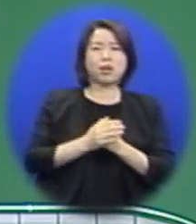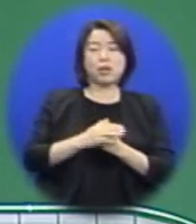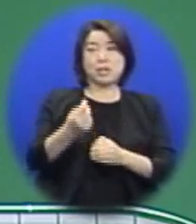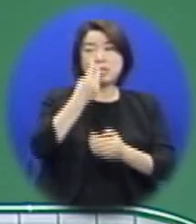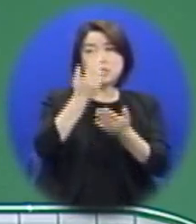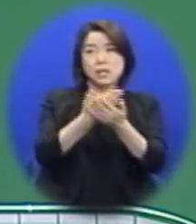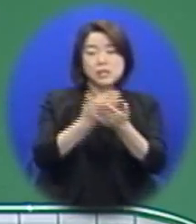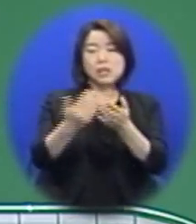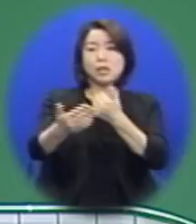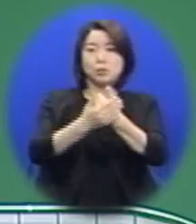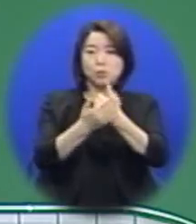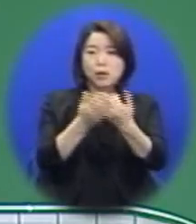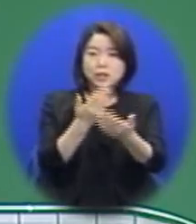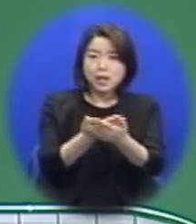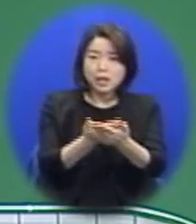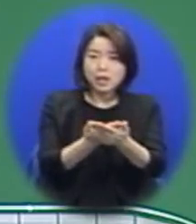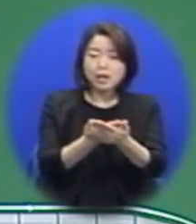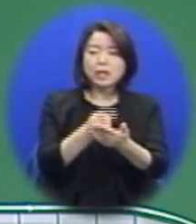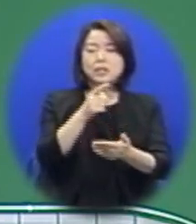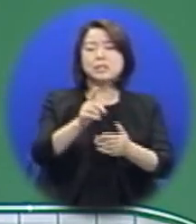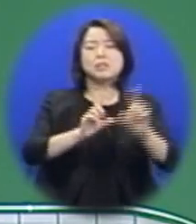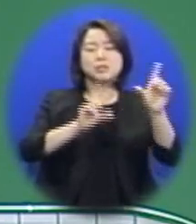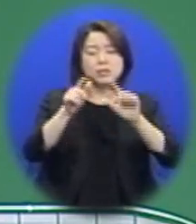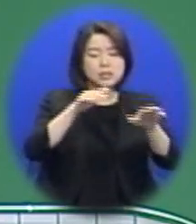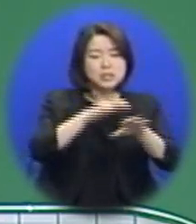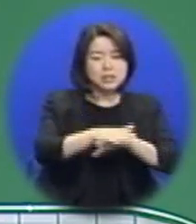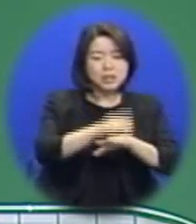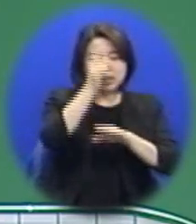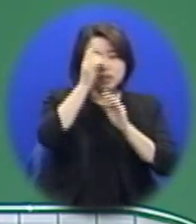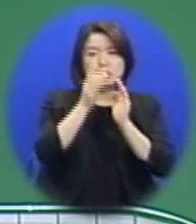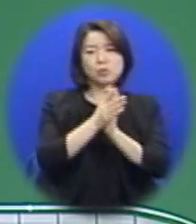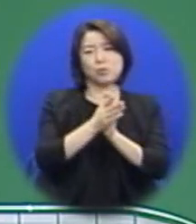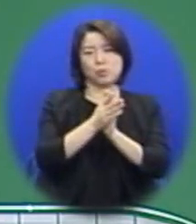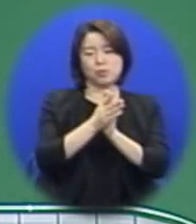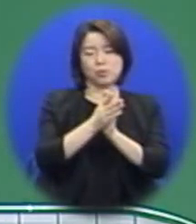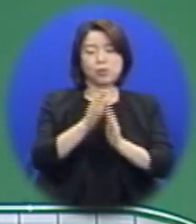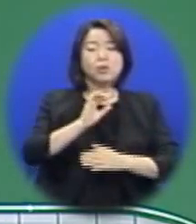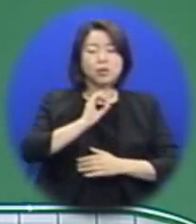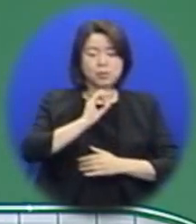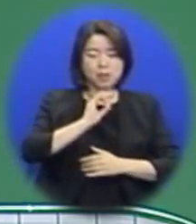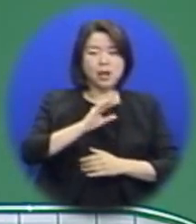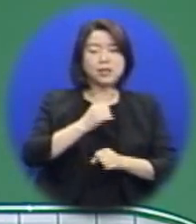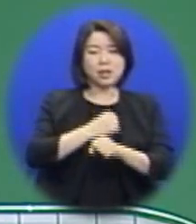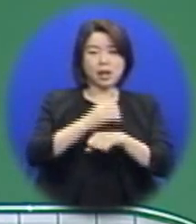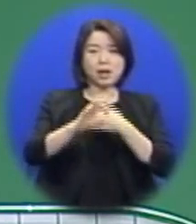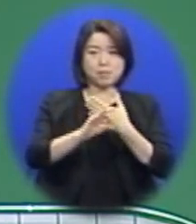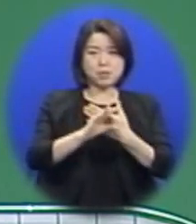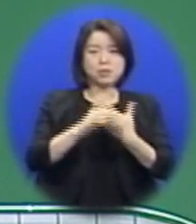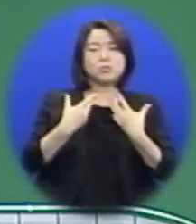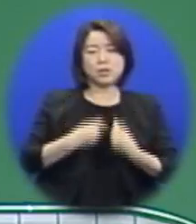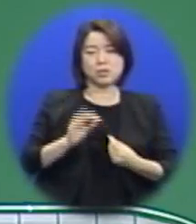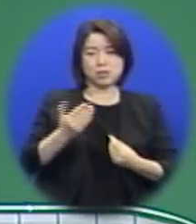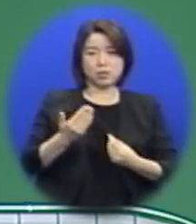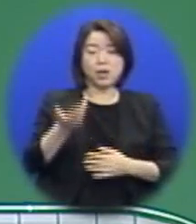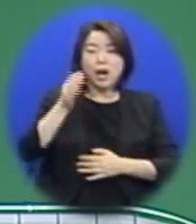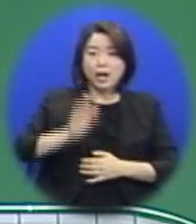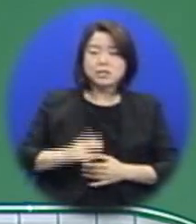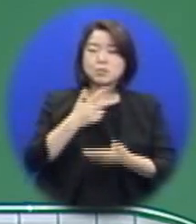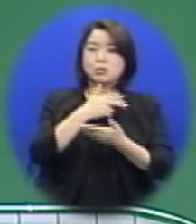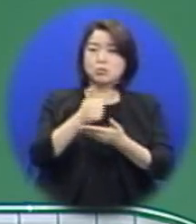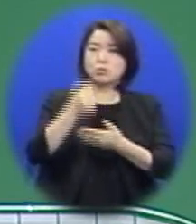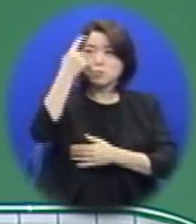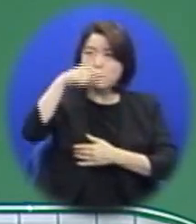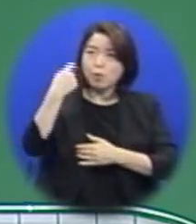살려달라, 도와달라 이런 형태로만 기도하면 그렇습니다. 그런데 주님의 얼굴을 저에게 보여주십시오. 저는